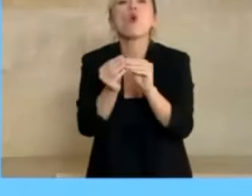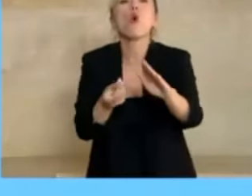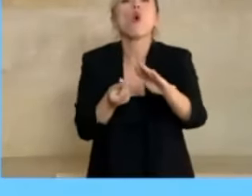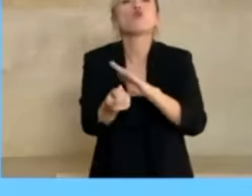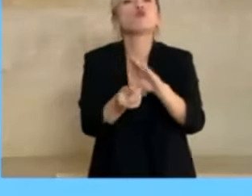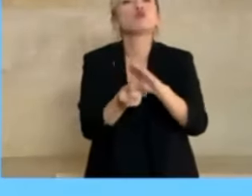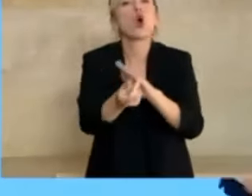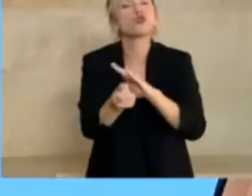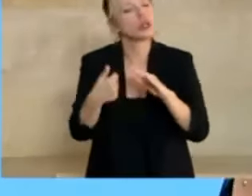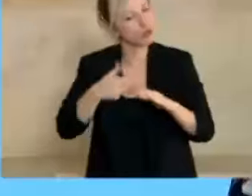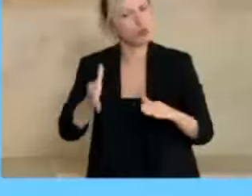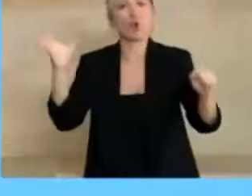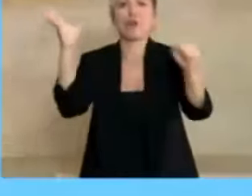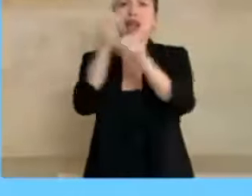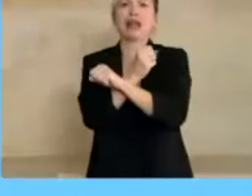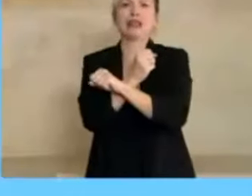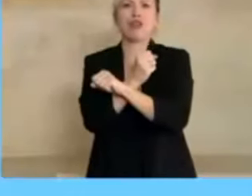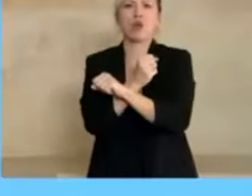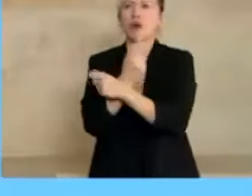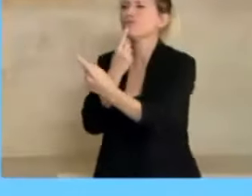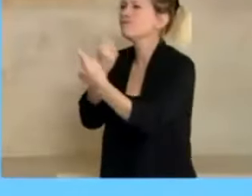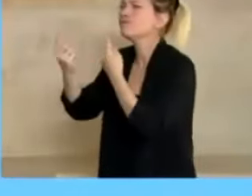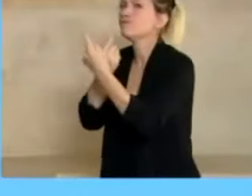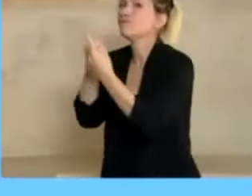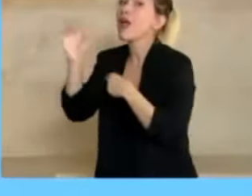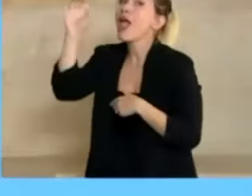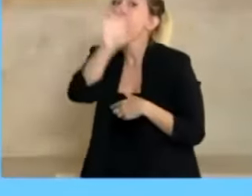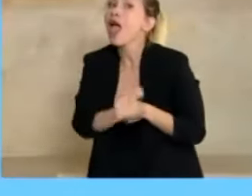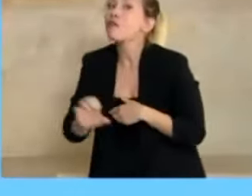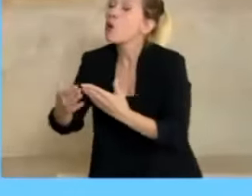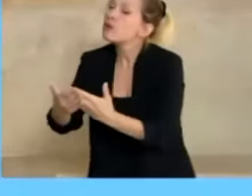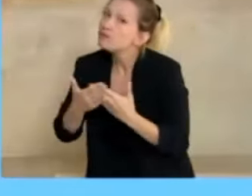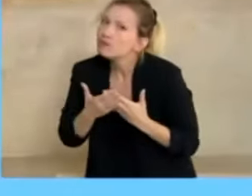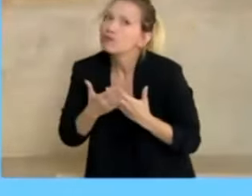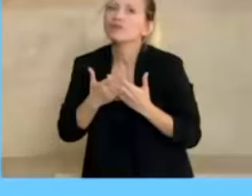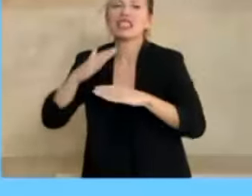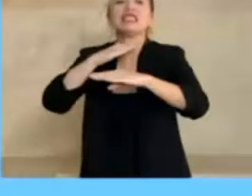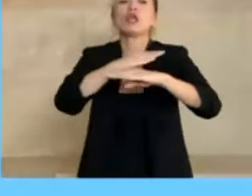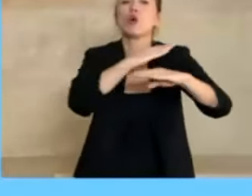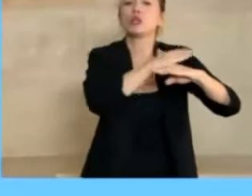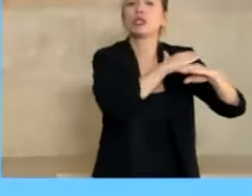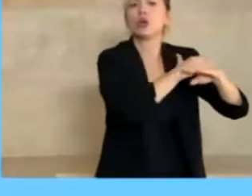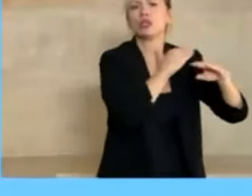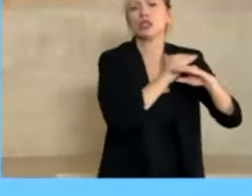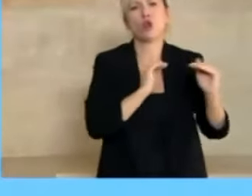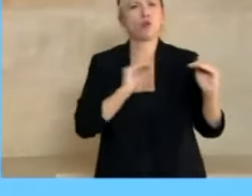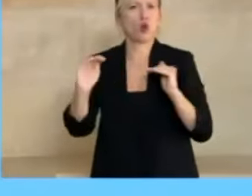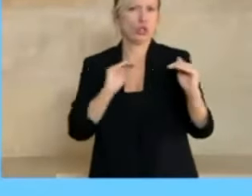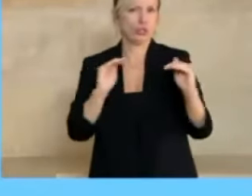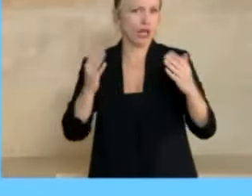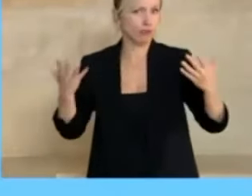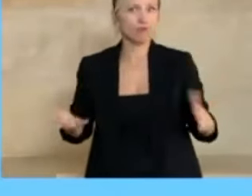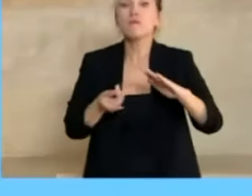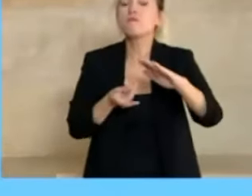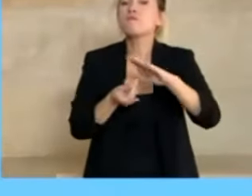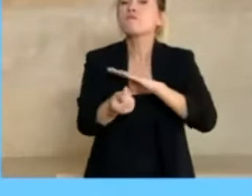των εξωτερικών συνόρων της Ένωσης πρέπει να είναι προτεραιότητα. Και θα έλεγα ένα ακόμα παράδειγμα η μεταναστευτική πολιτική, όπου η